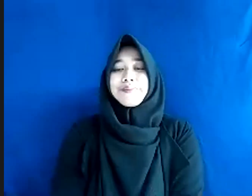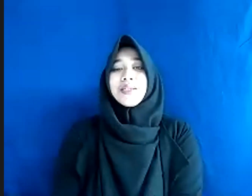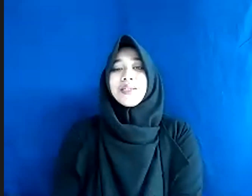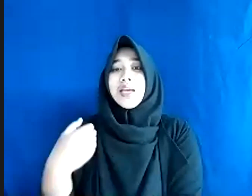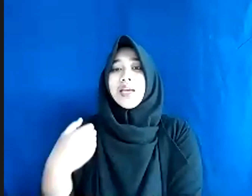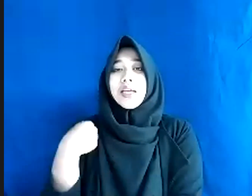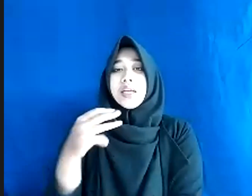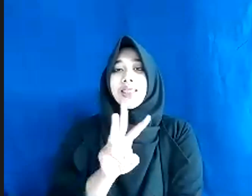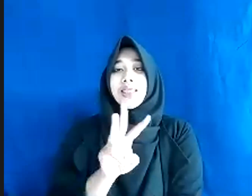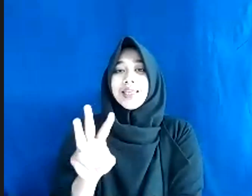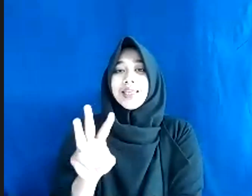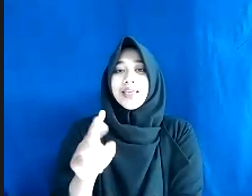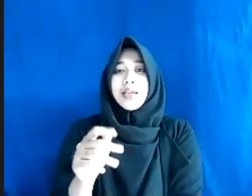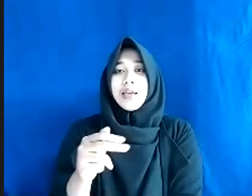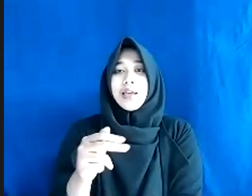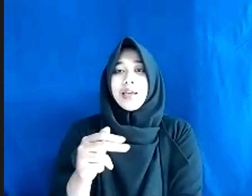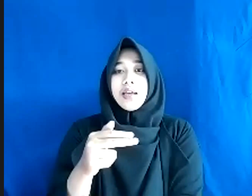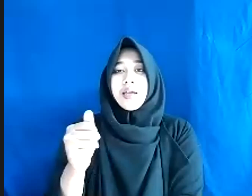Oke, saya hitung